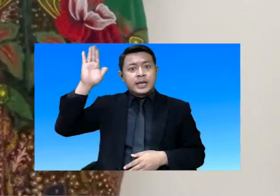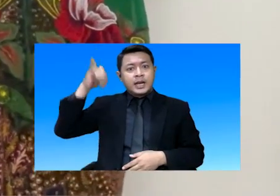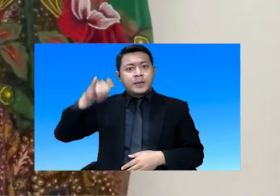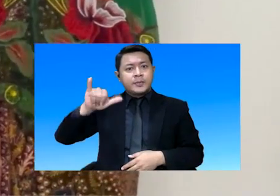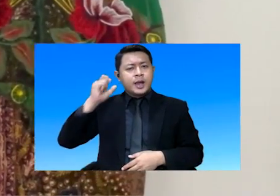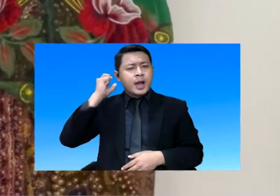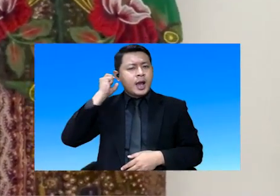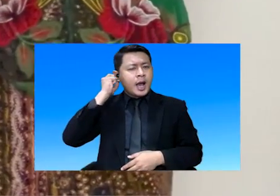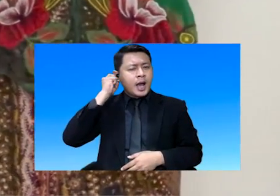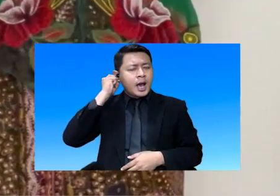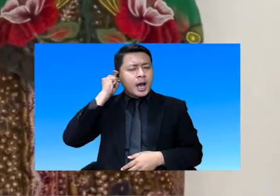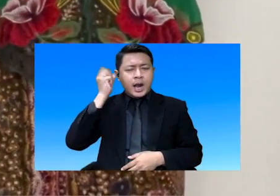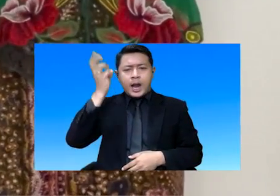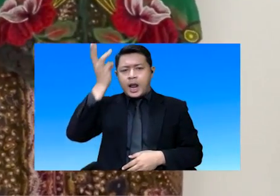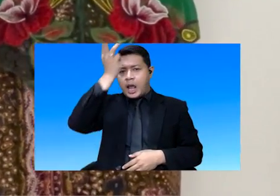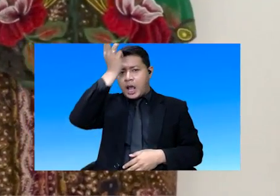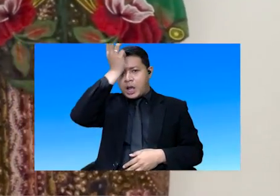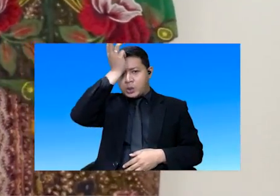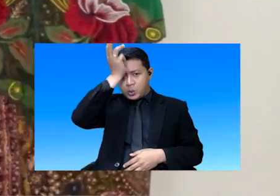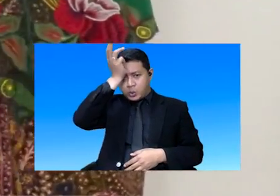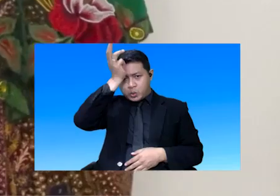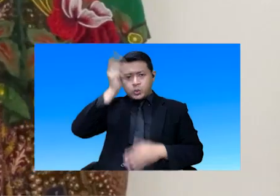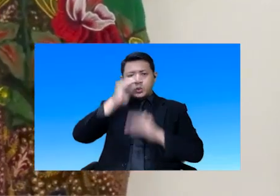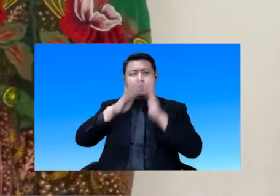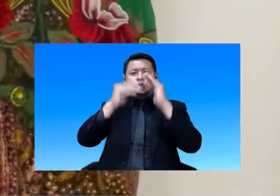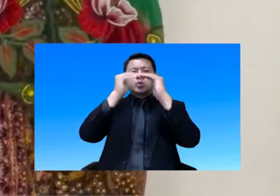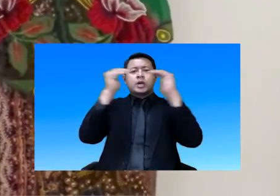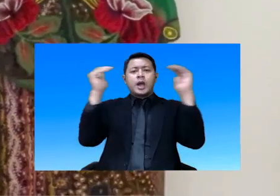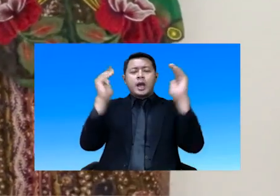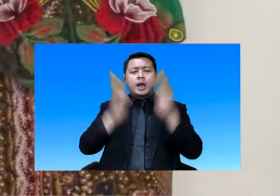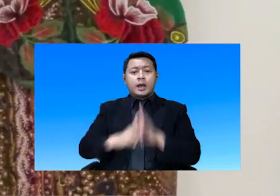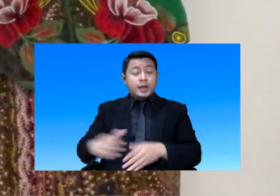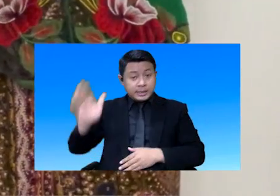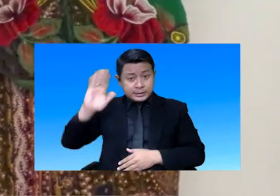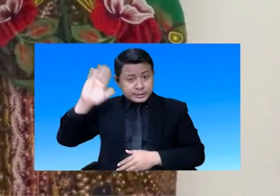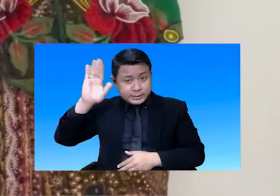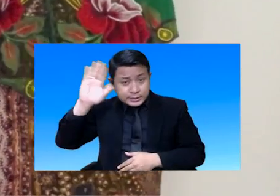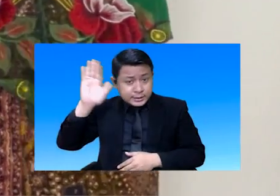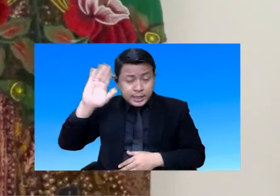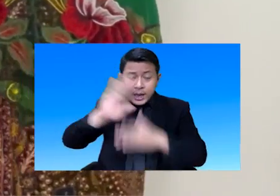Surgawi, solo